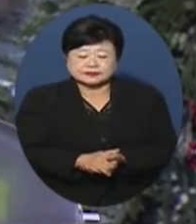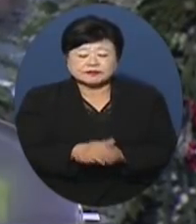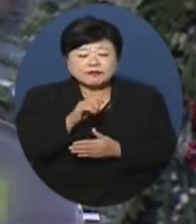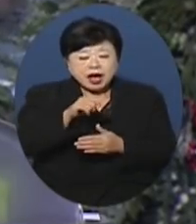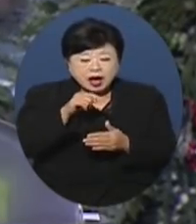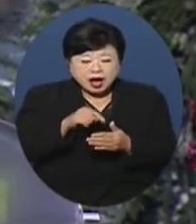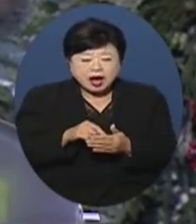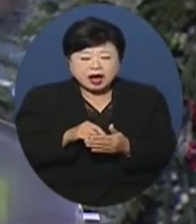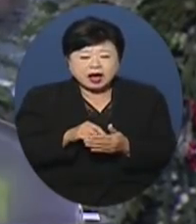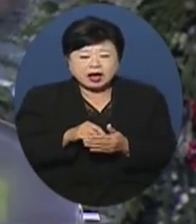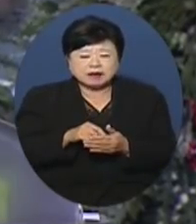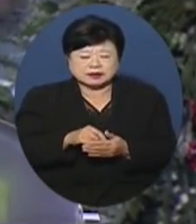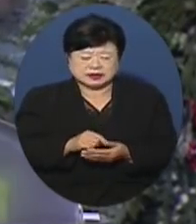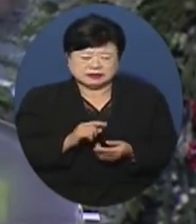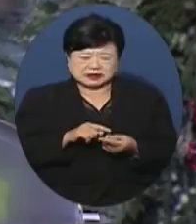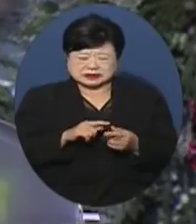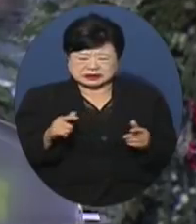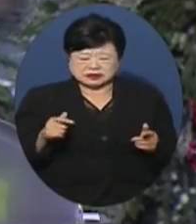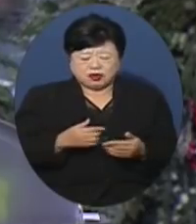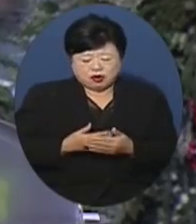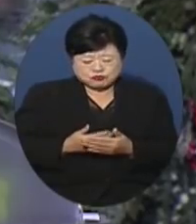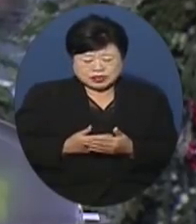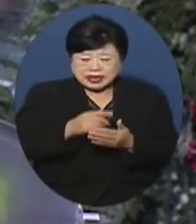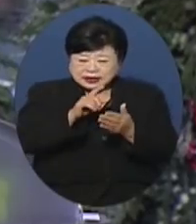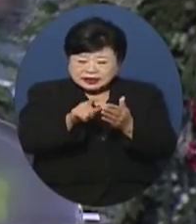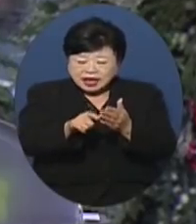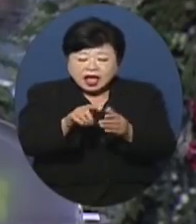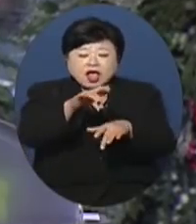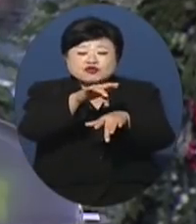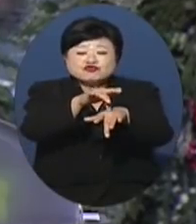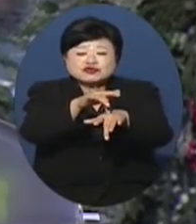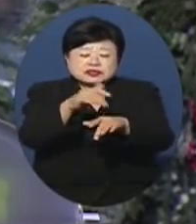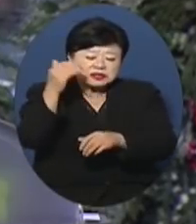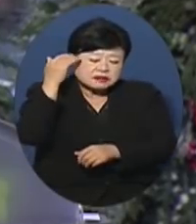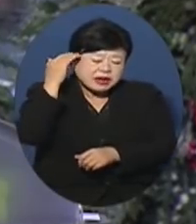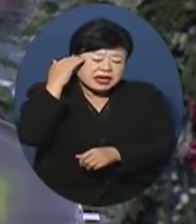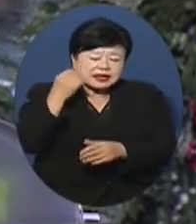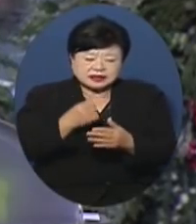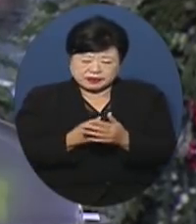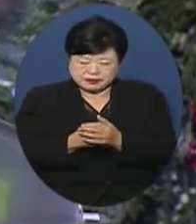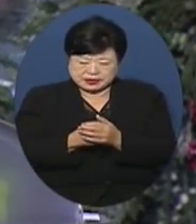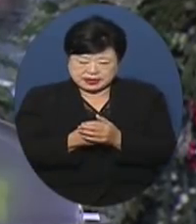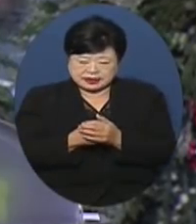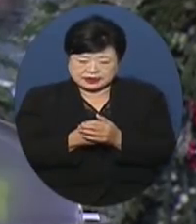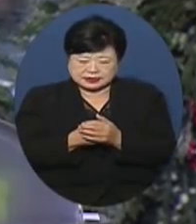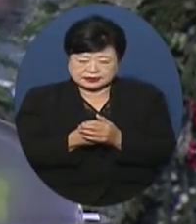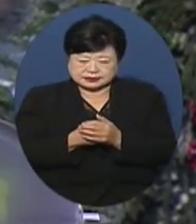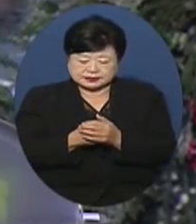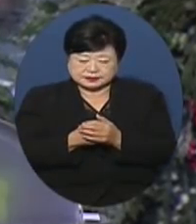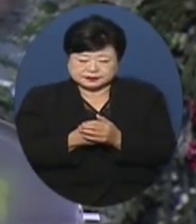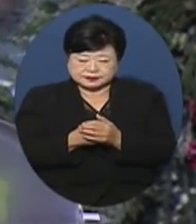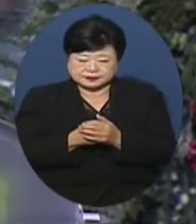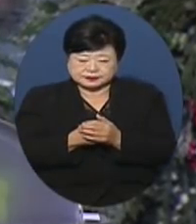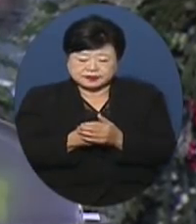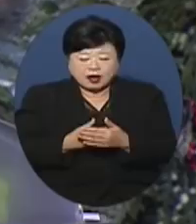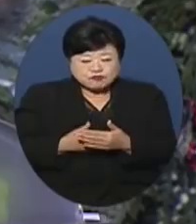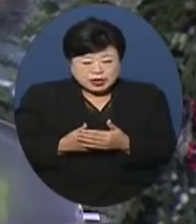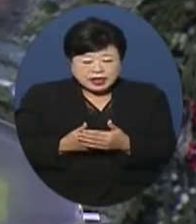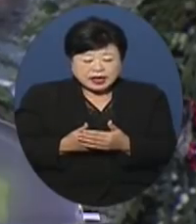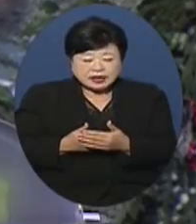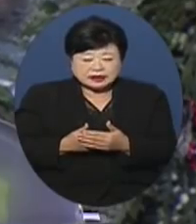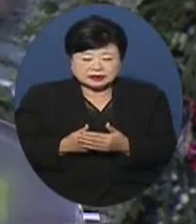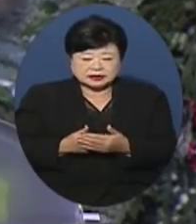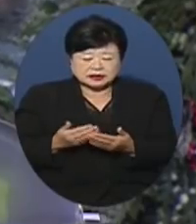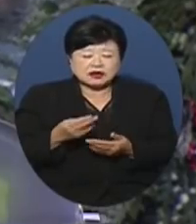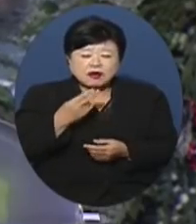마음이 비정상적으로 불안할 때도 귀신이 역사하는 것입니다. 불안한 일이